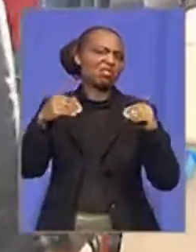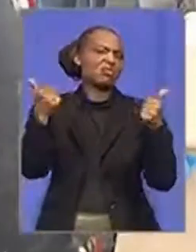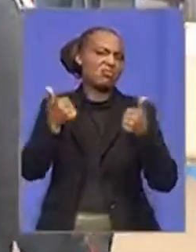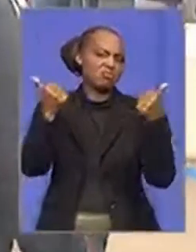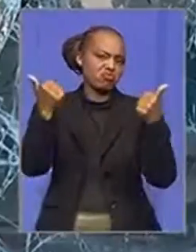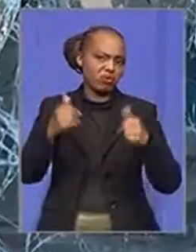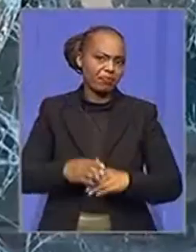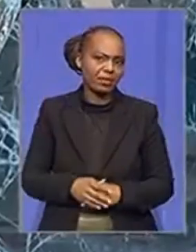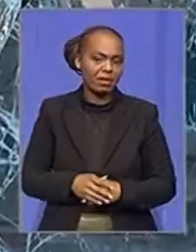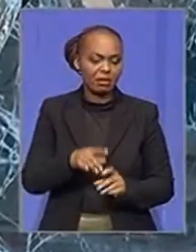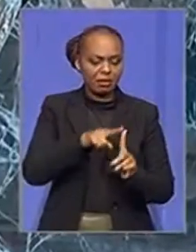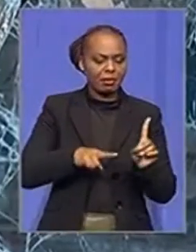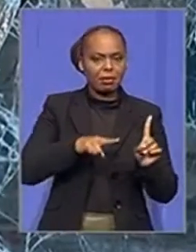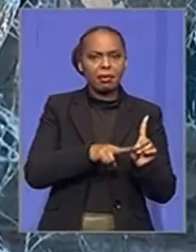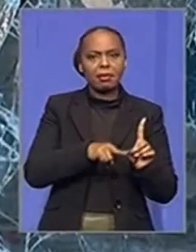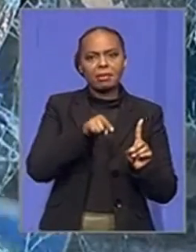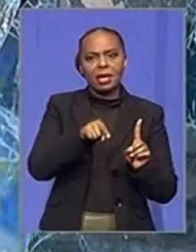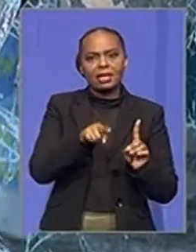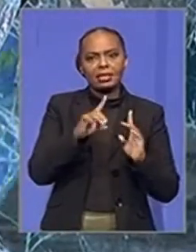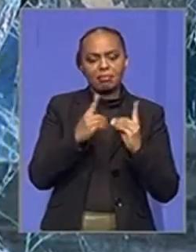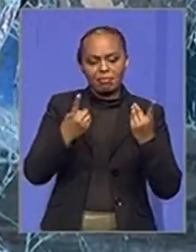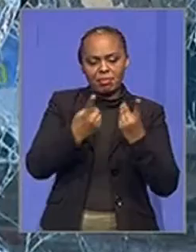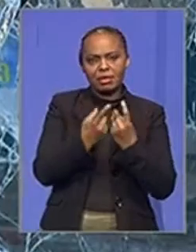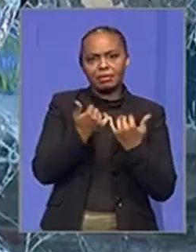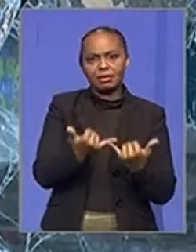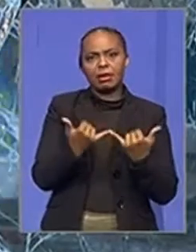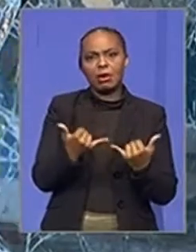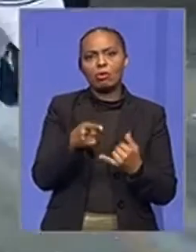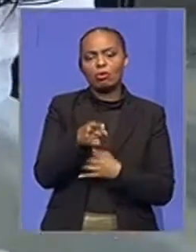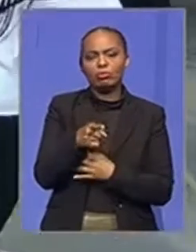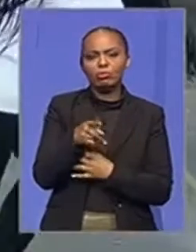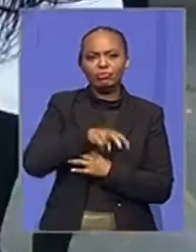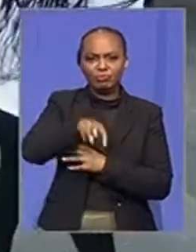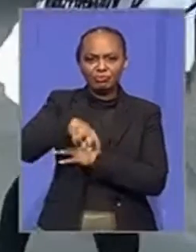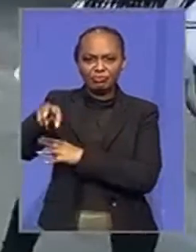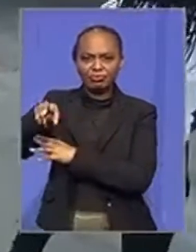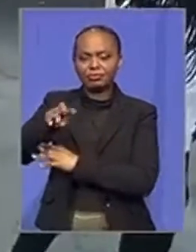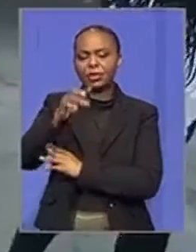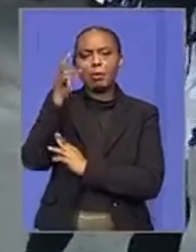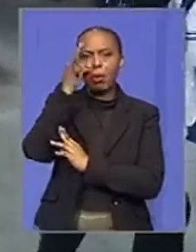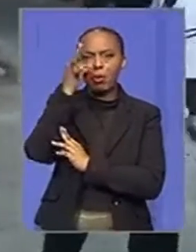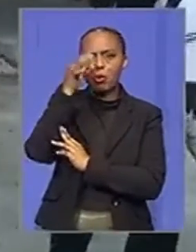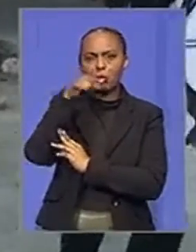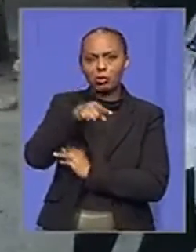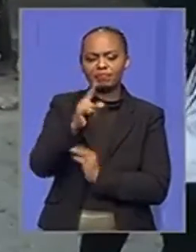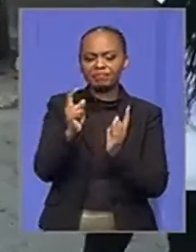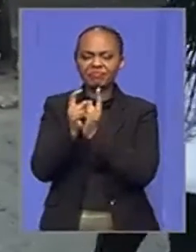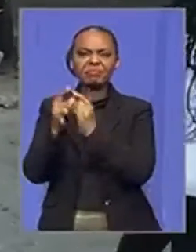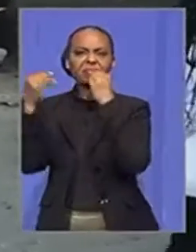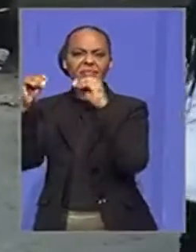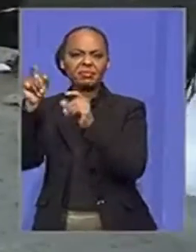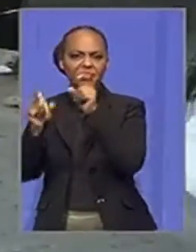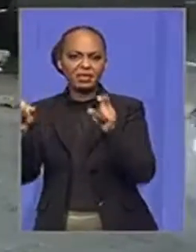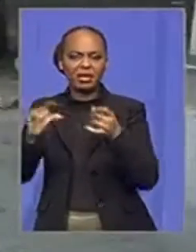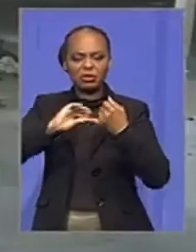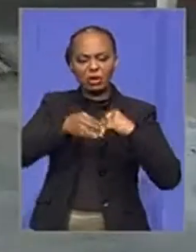mosotona ya bojanala Mmamoloko Kuba Ngubane a ba kopana le beng ba dikgwebo jaaka puso e le ka go fitlhelela tsela e ka thusang dikgwebo tse di